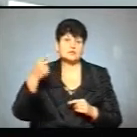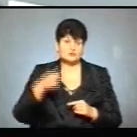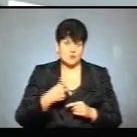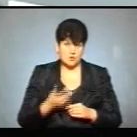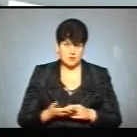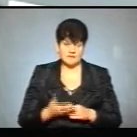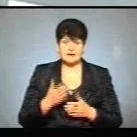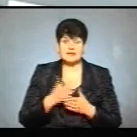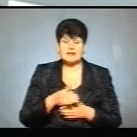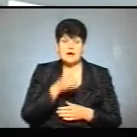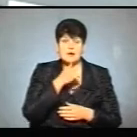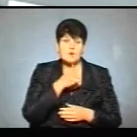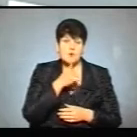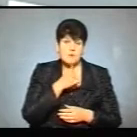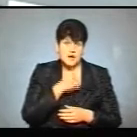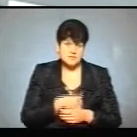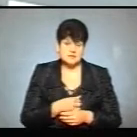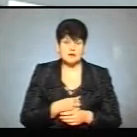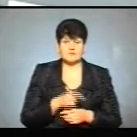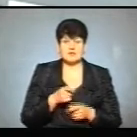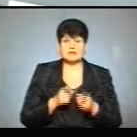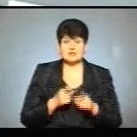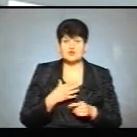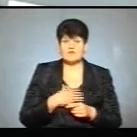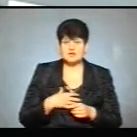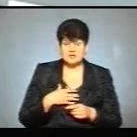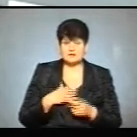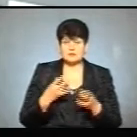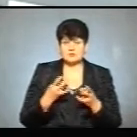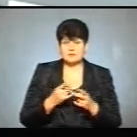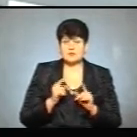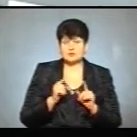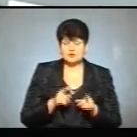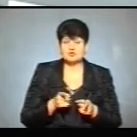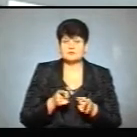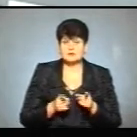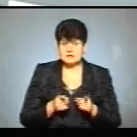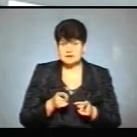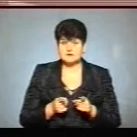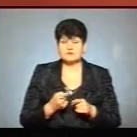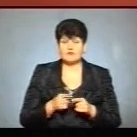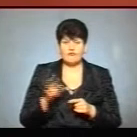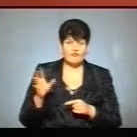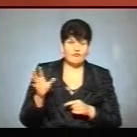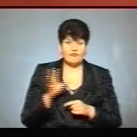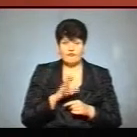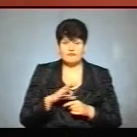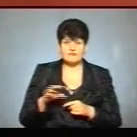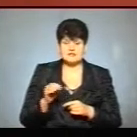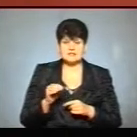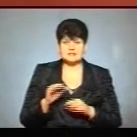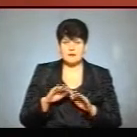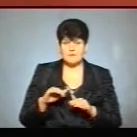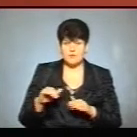Йде апробація, і дійсно вона важлива і потрібна для того, щоб справді все потім, як